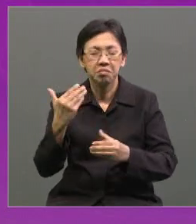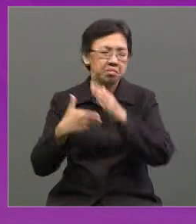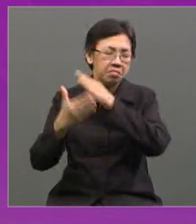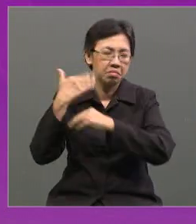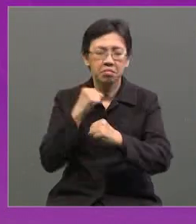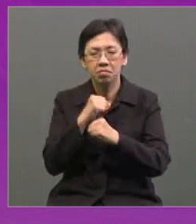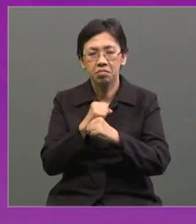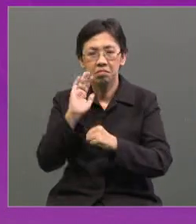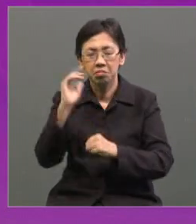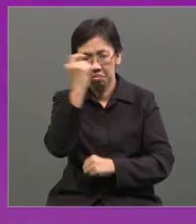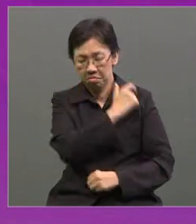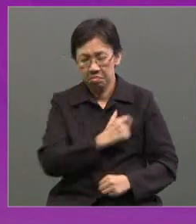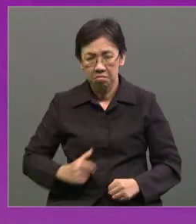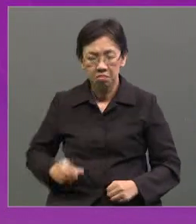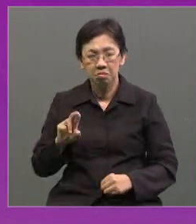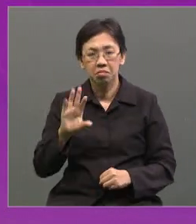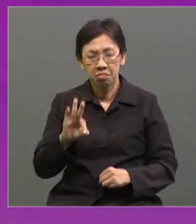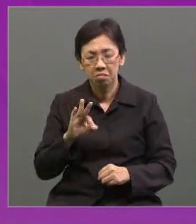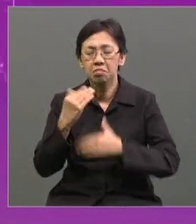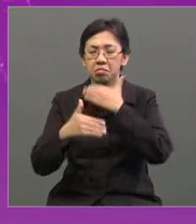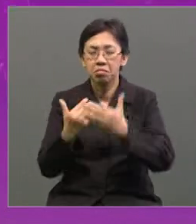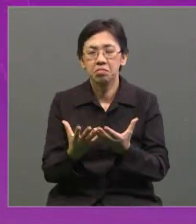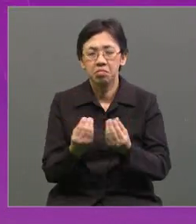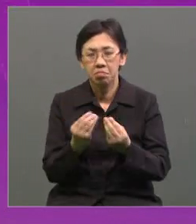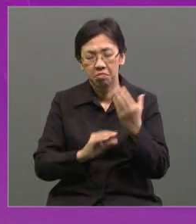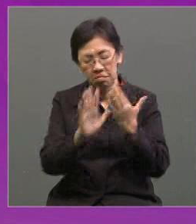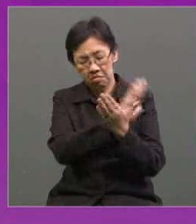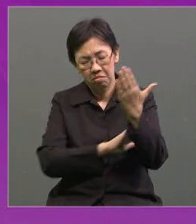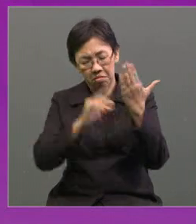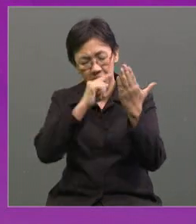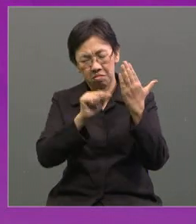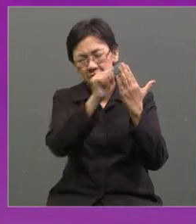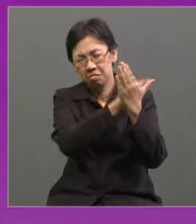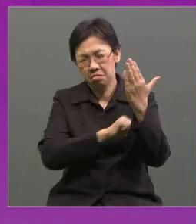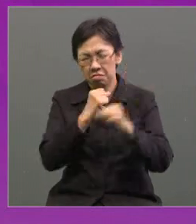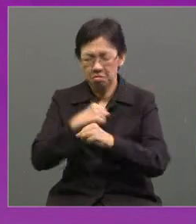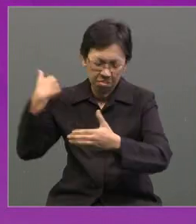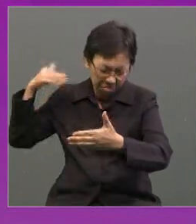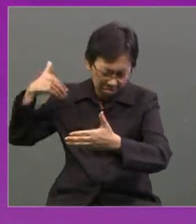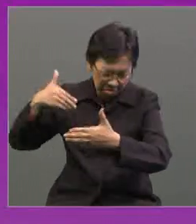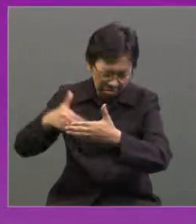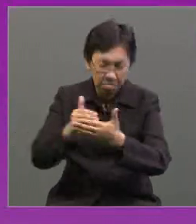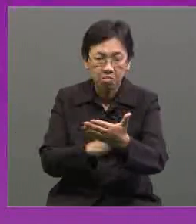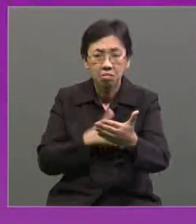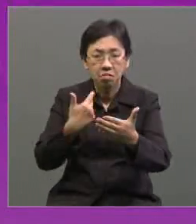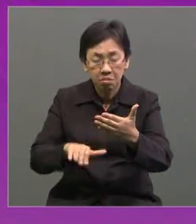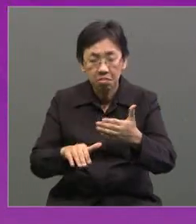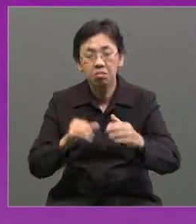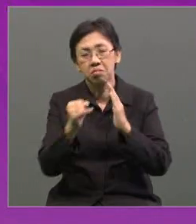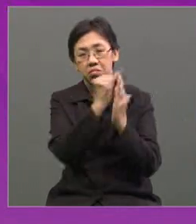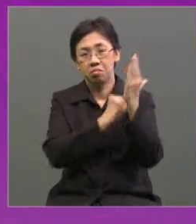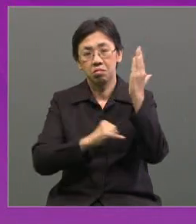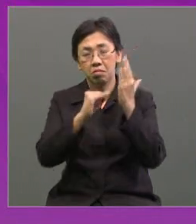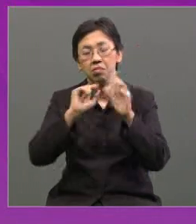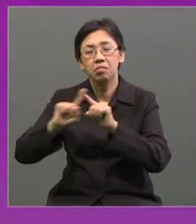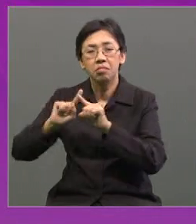องค์ค่ะที่เกี่ยวข้องกับการส่งเสริมแล้วก็พัฒนาที่ดินในประเทศไทยมาอย่างยาวนานค่ะเพราะฉะนั้นจังหวัดต่างๆทั่วประเทศก็มีการจั